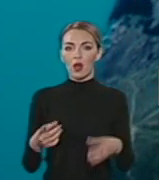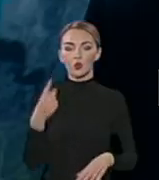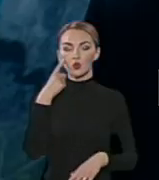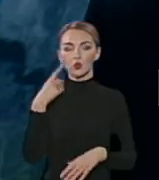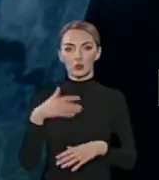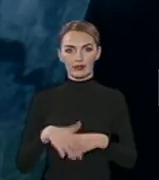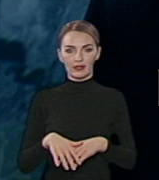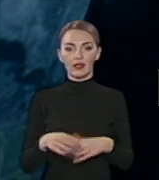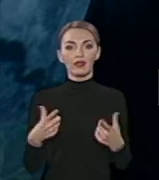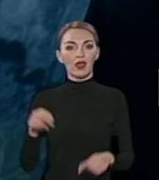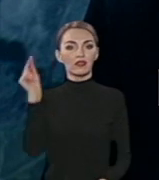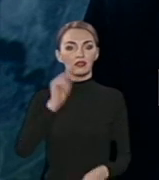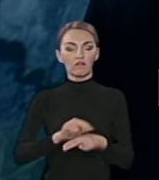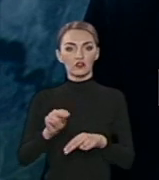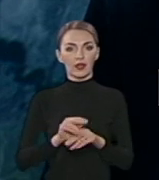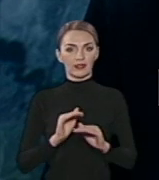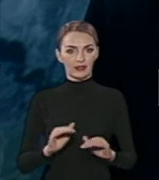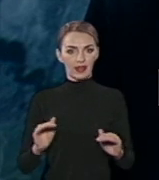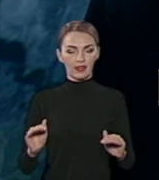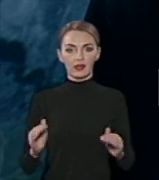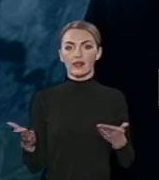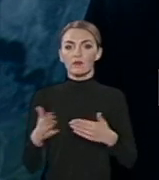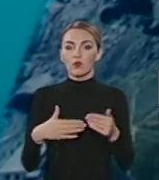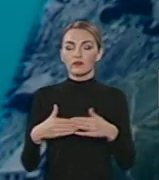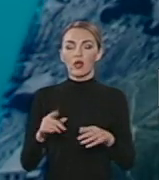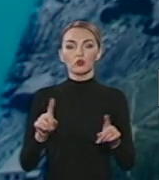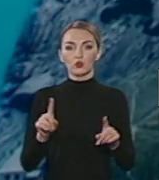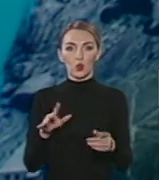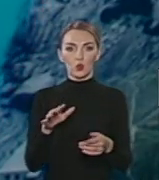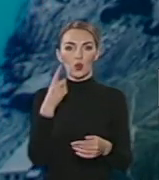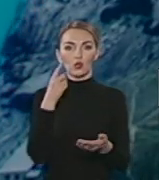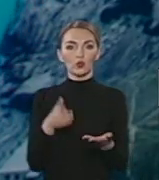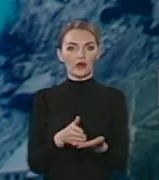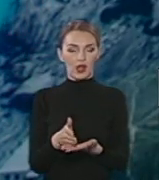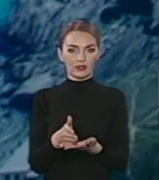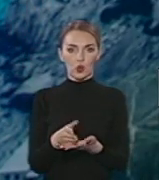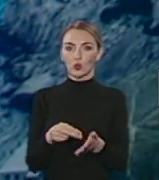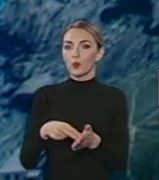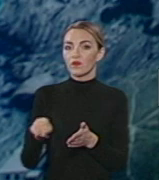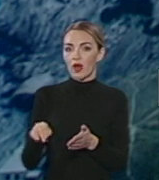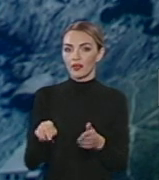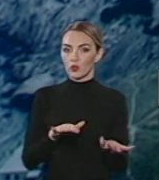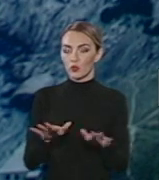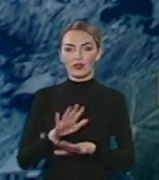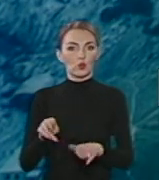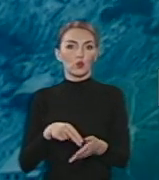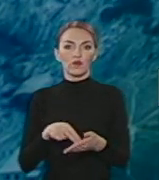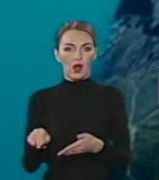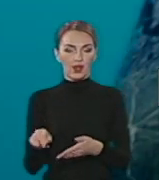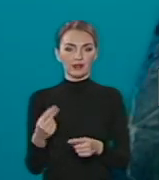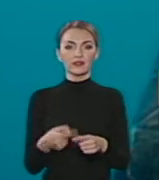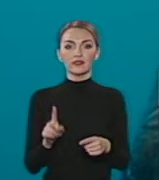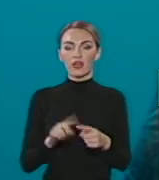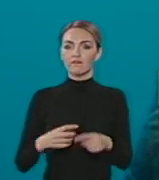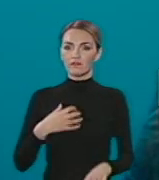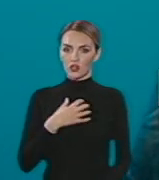розуміти, де навчати цих дітей, яких професія, на що взагалі їм орієнтуватися в житті, купувати нерухомість, не купувати. Тобто